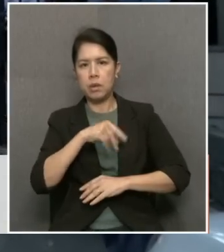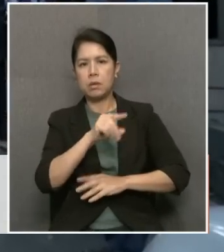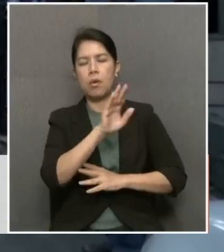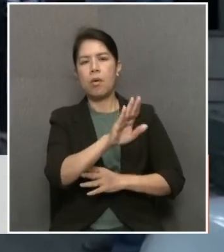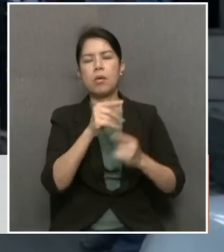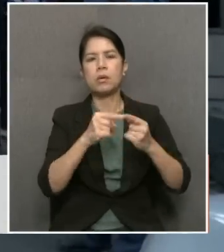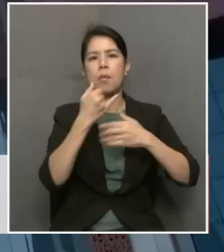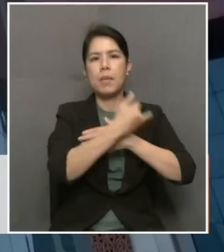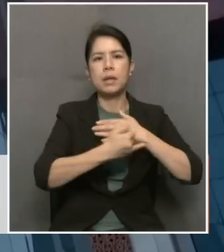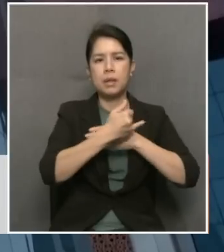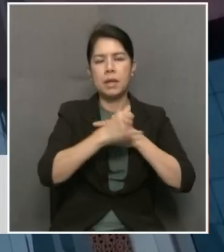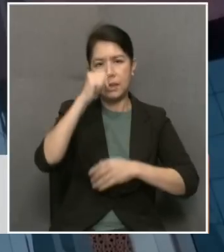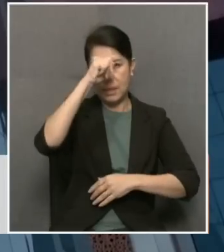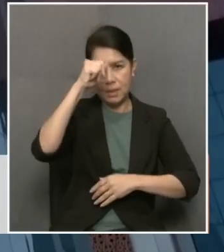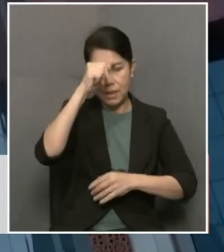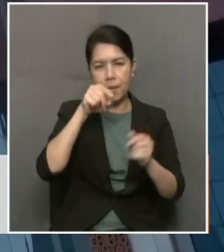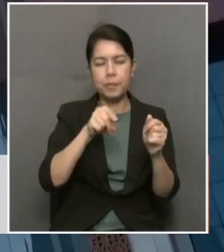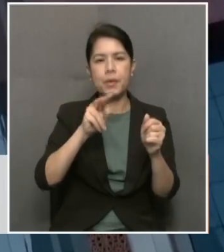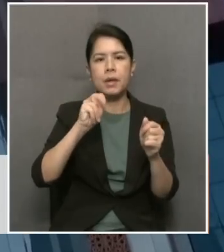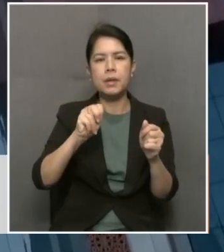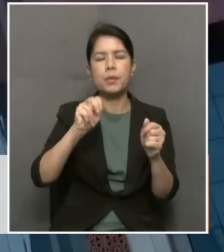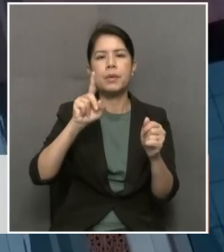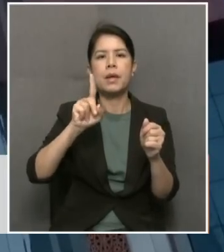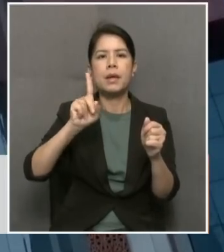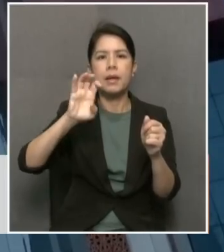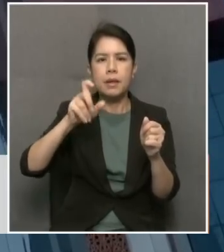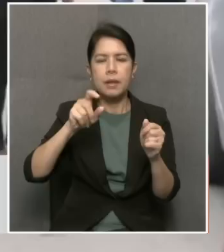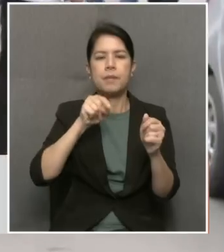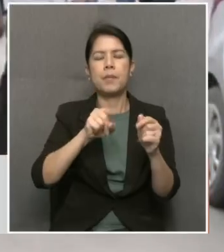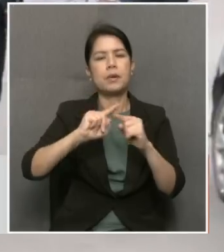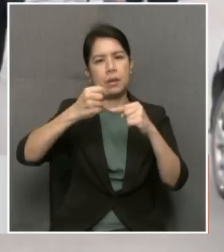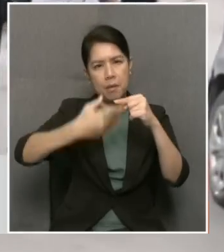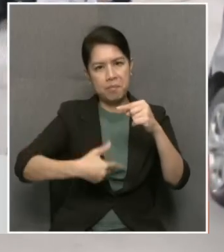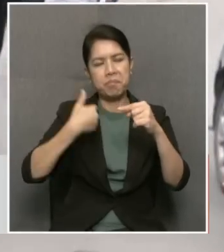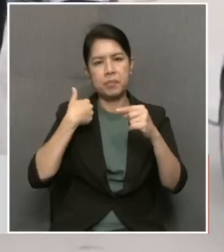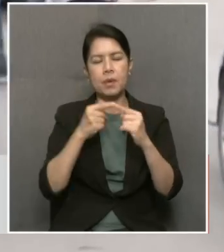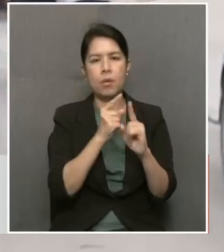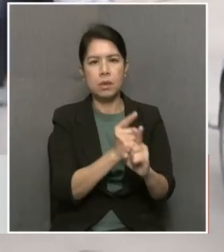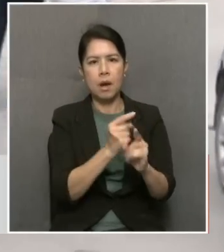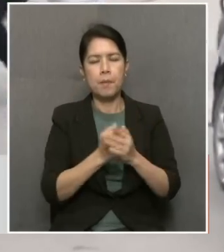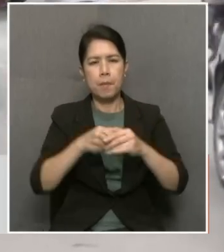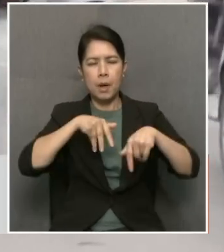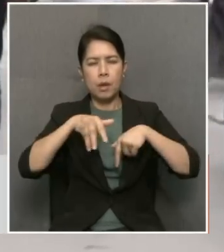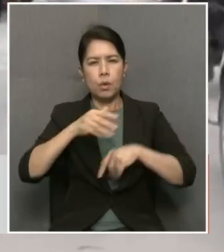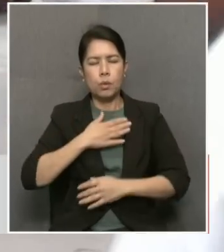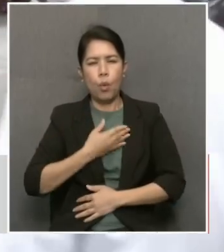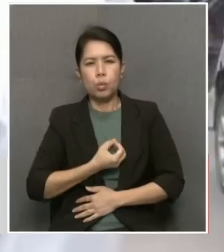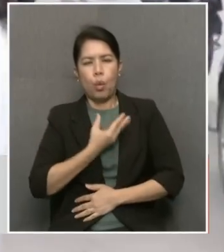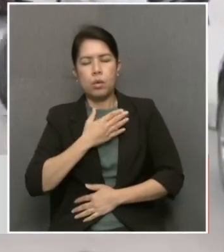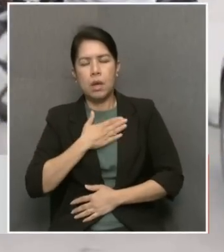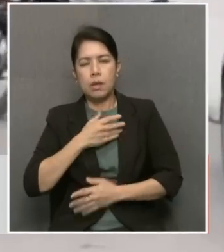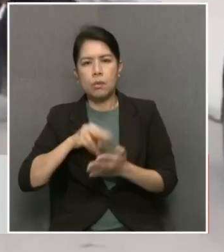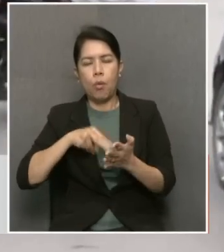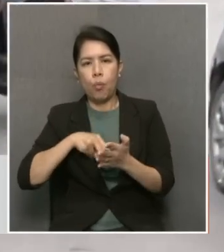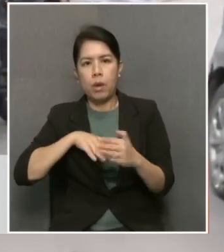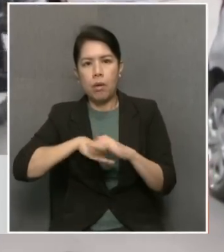ลีเมืองหลวงรัฐอุตรขันธ์หรยานาและอุตรประเทศประชาชนแตกตื่นครับวิ่งหนีจากอาคารแ